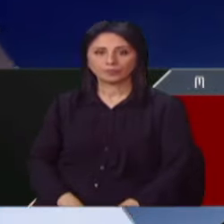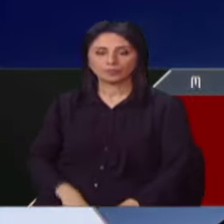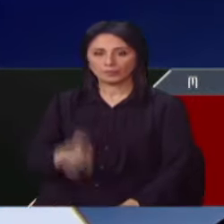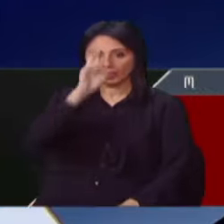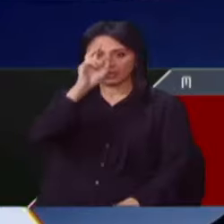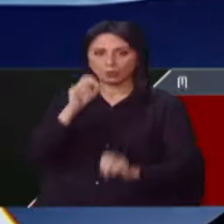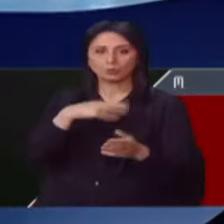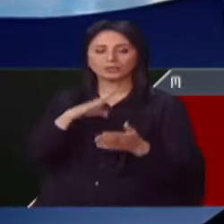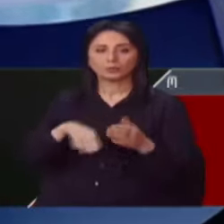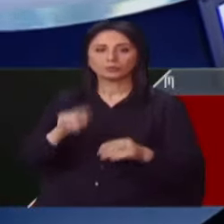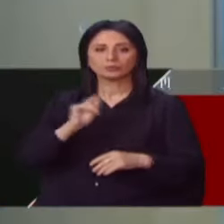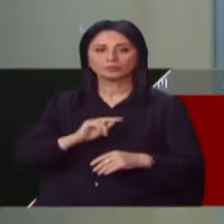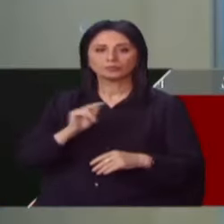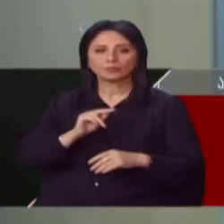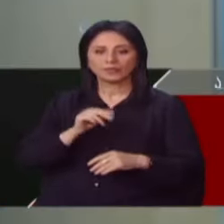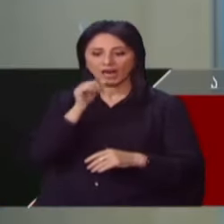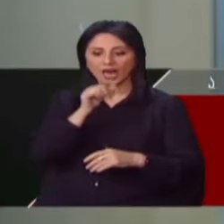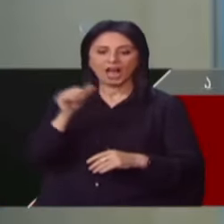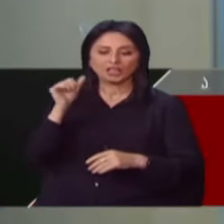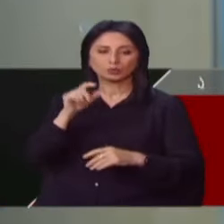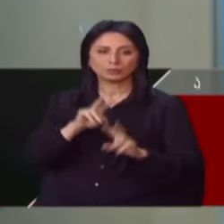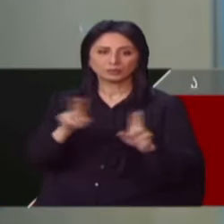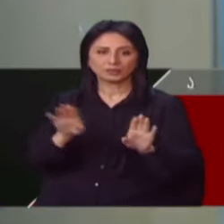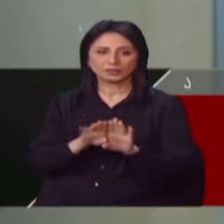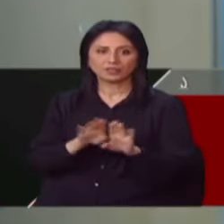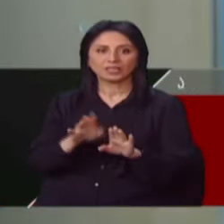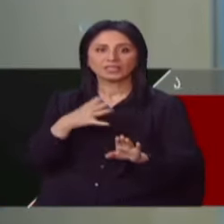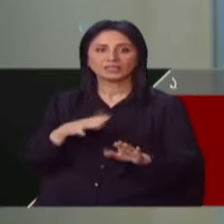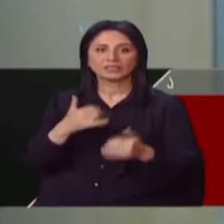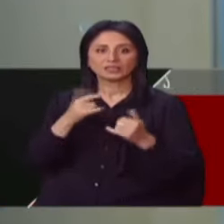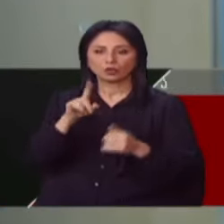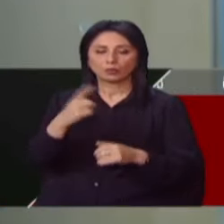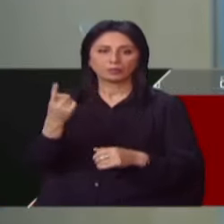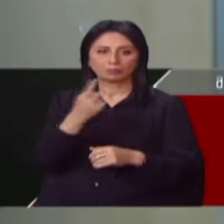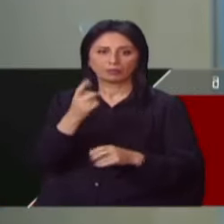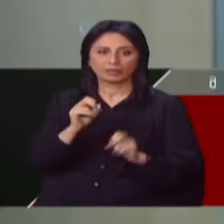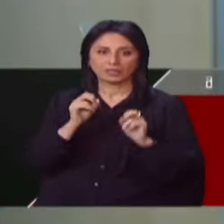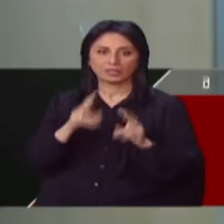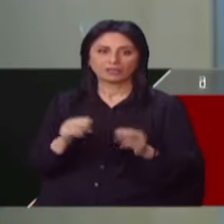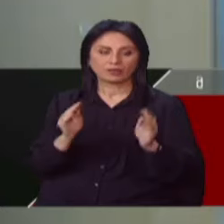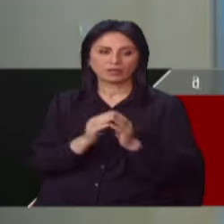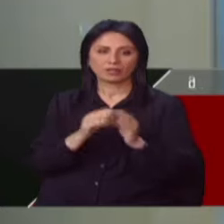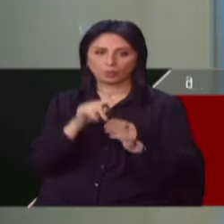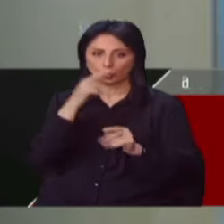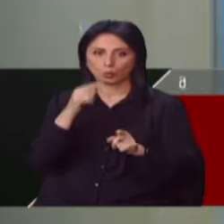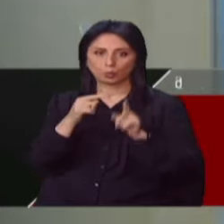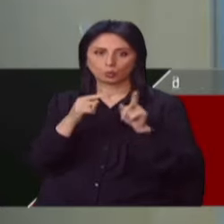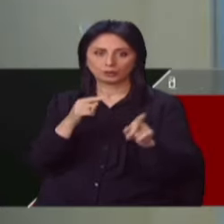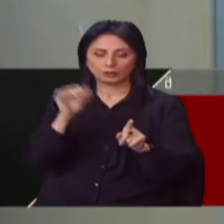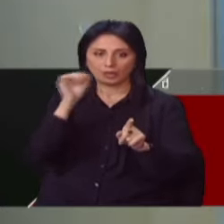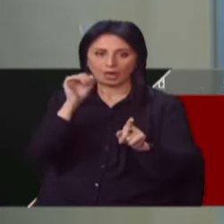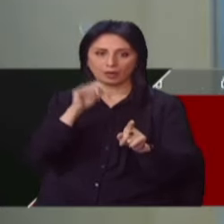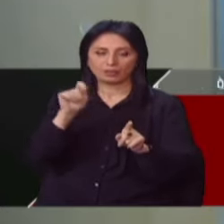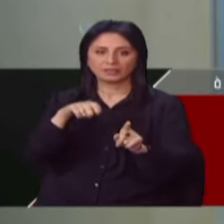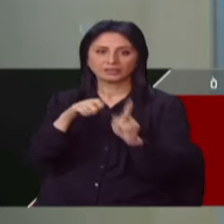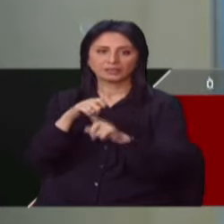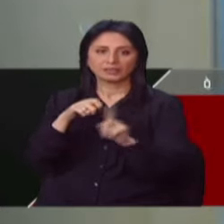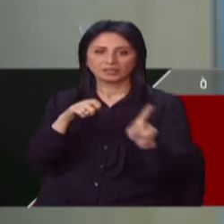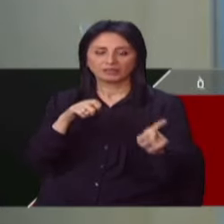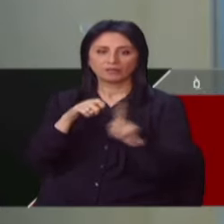სახელმწიფო უსაფრთხოების სამსახური გასული წლების მსგავსად საქართველოსთვის ნომერ პირველ საფრთხედ კვლავ რუსეთის მიერ აფხაზეთის და